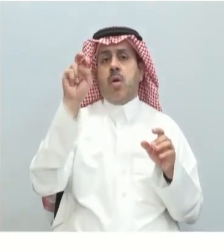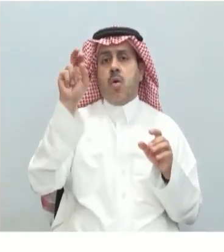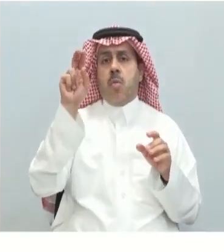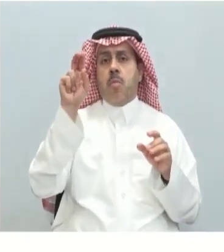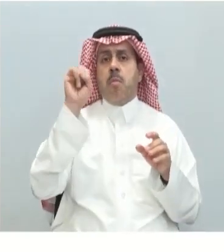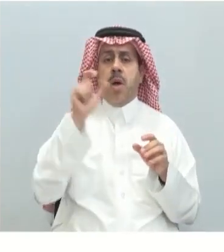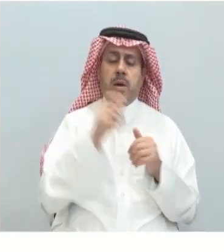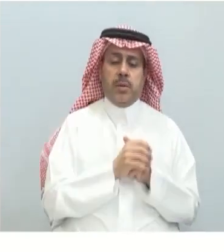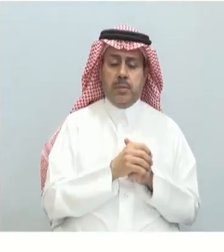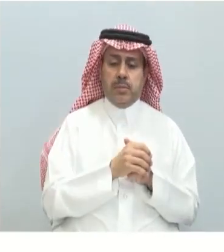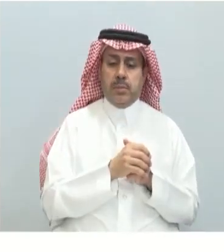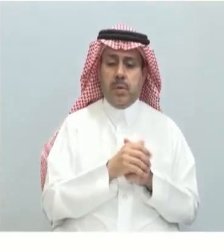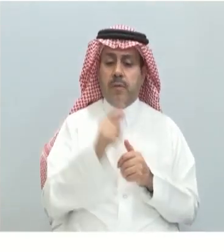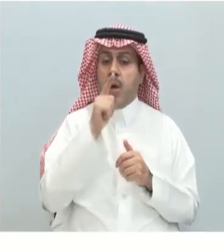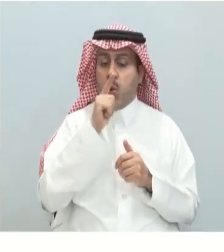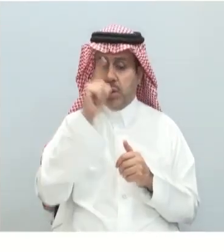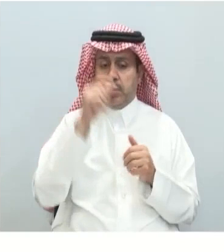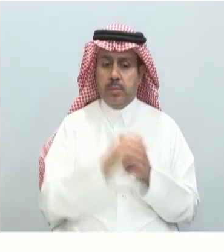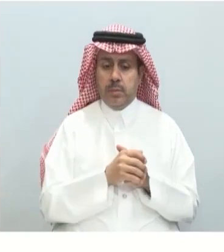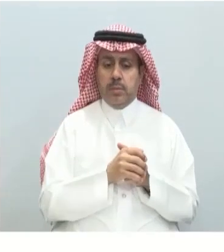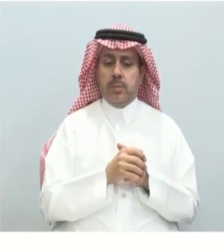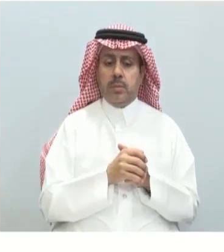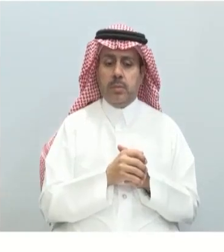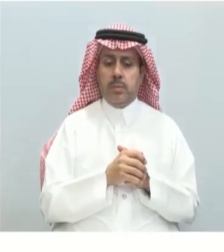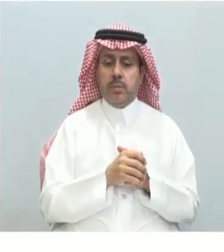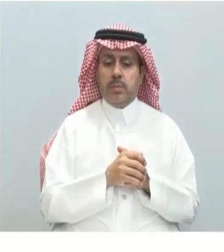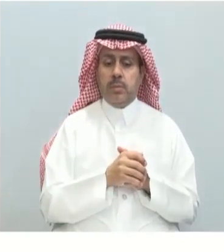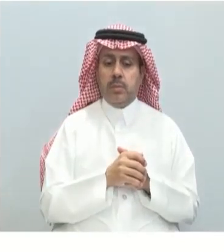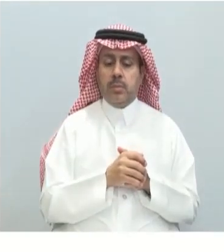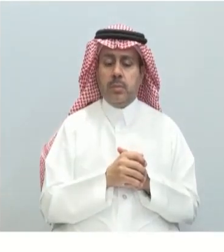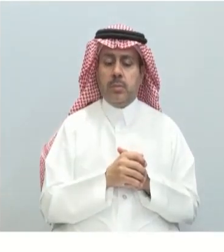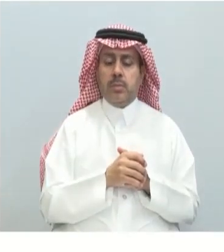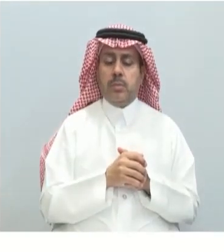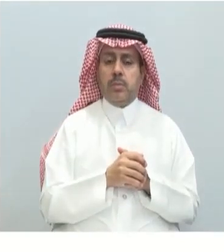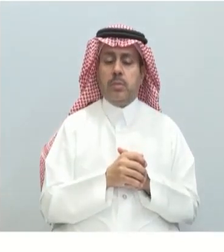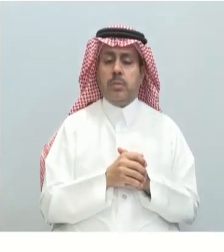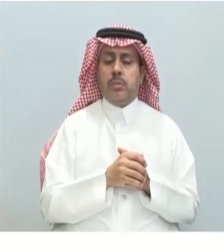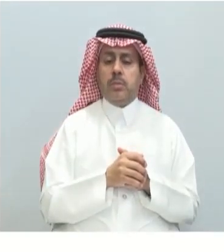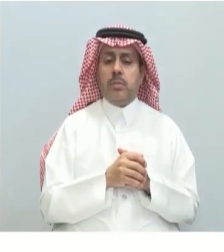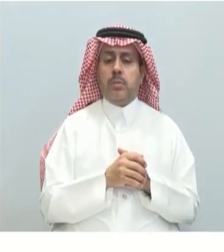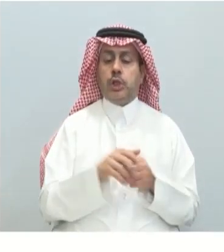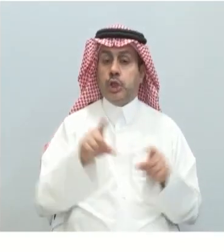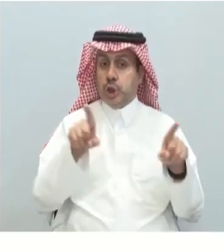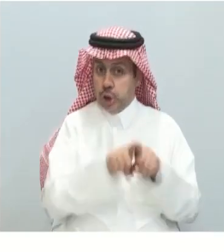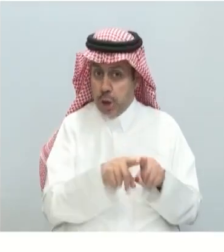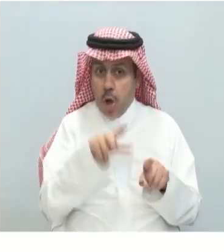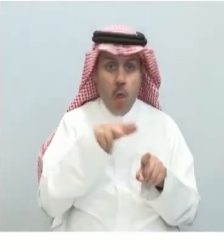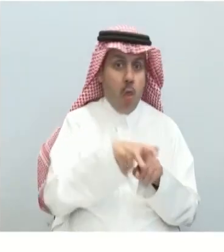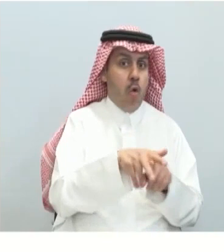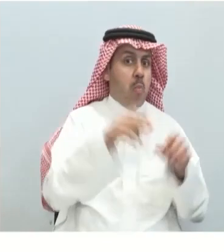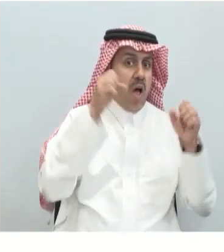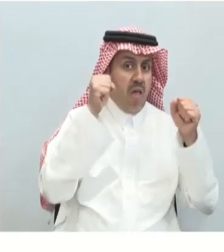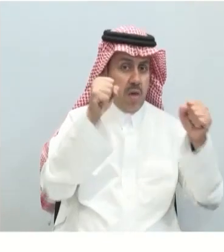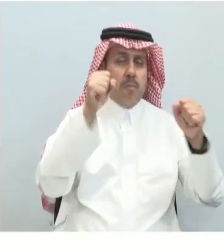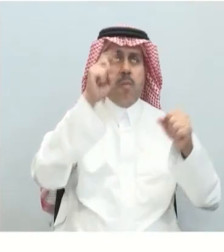قول في قول الله سبحانه وتعالى يا بني لا تشرك بالله ان الشرك لظلم